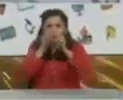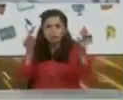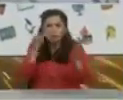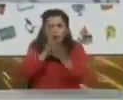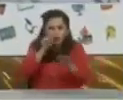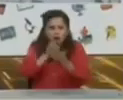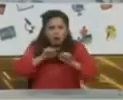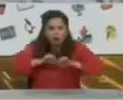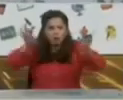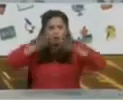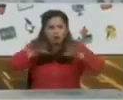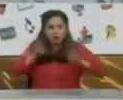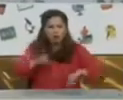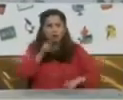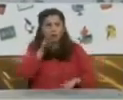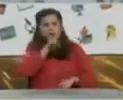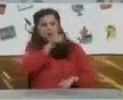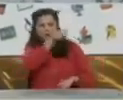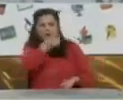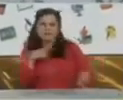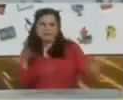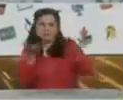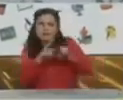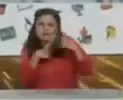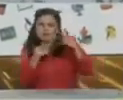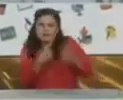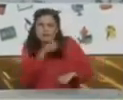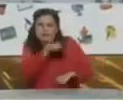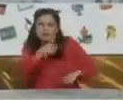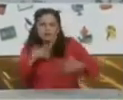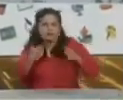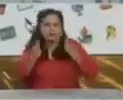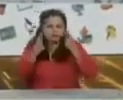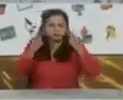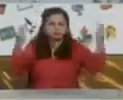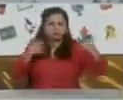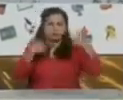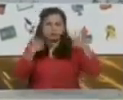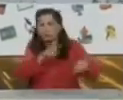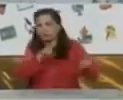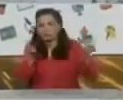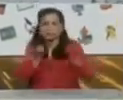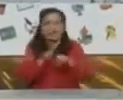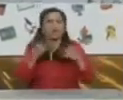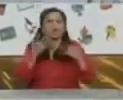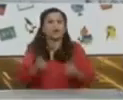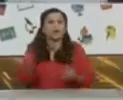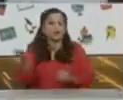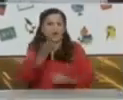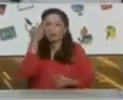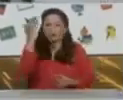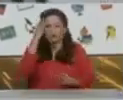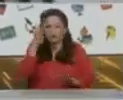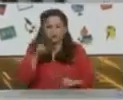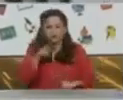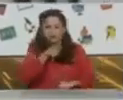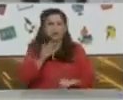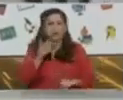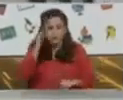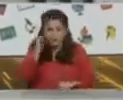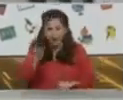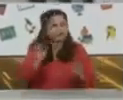है, वैसा कुछ बनना है, वैसा कुछ करना है। ये बुरी बात नहीं